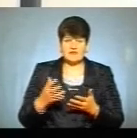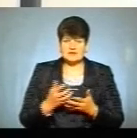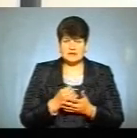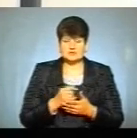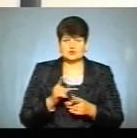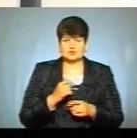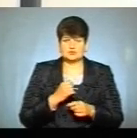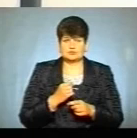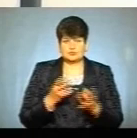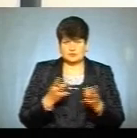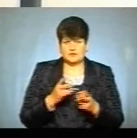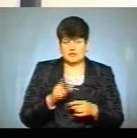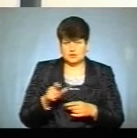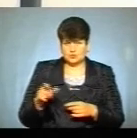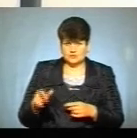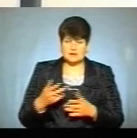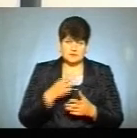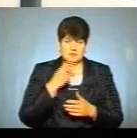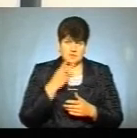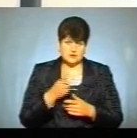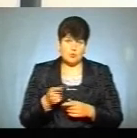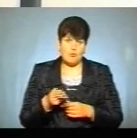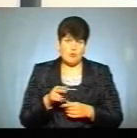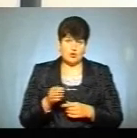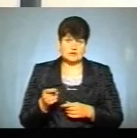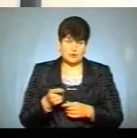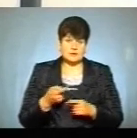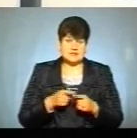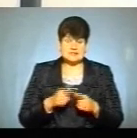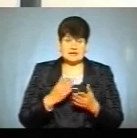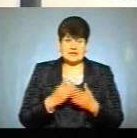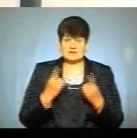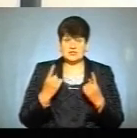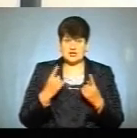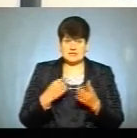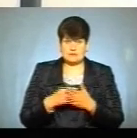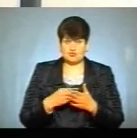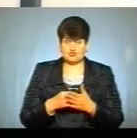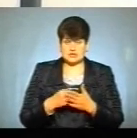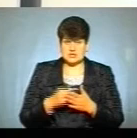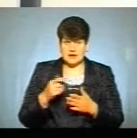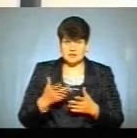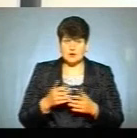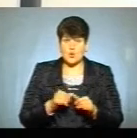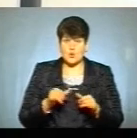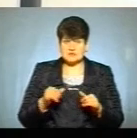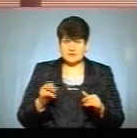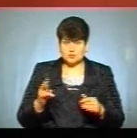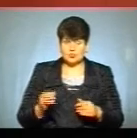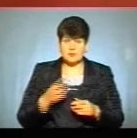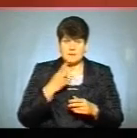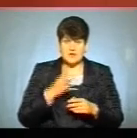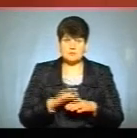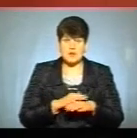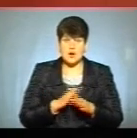потребували люди. Але, зрештою, ми бачимо по Тернополю. Це є величезний бюджет, який є бюджет розвитку. Ми бачимо, що є